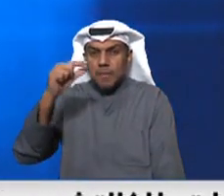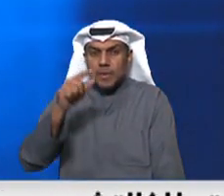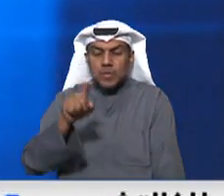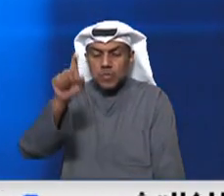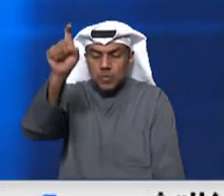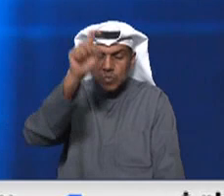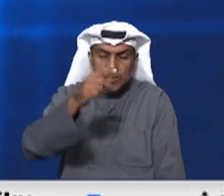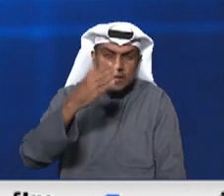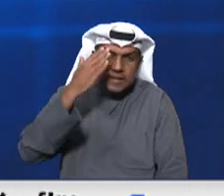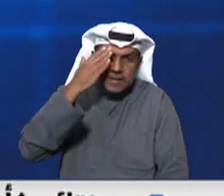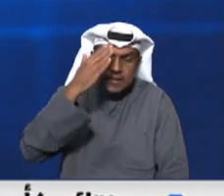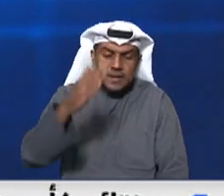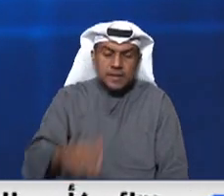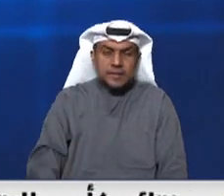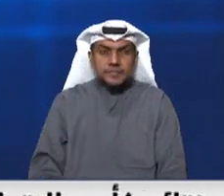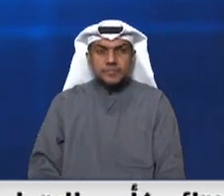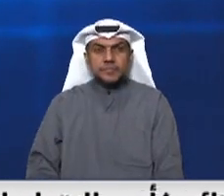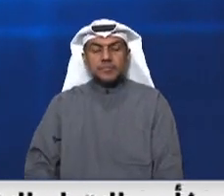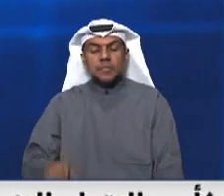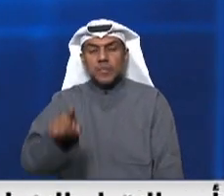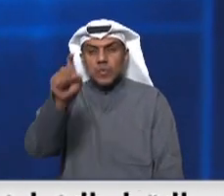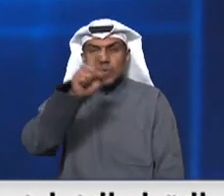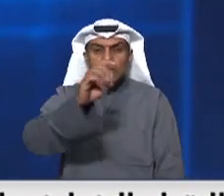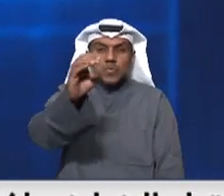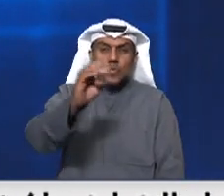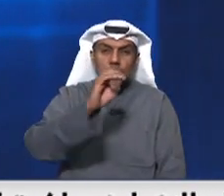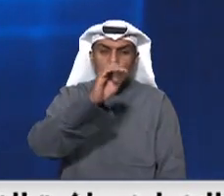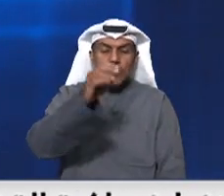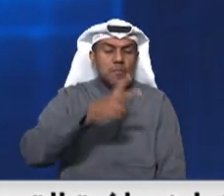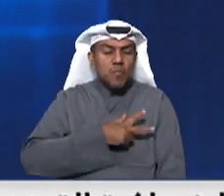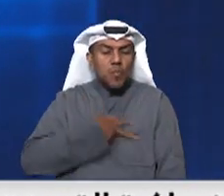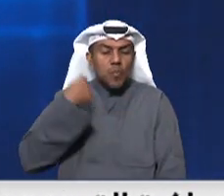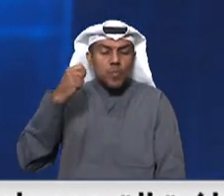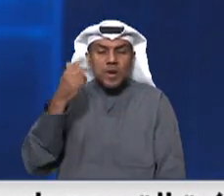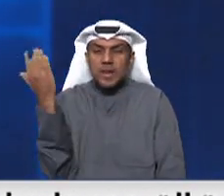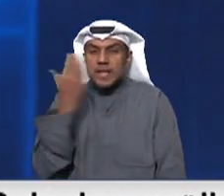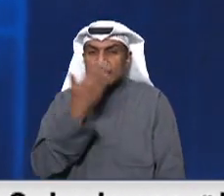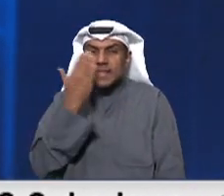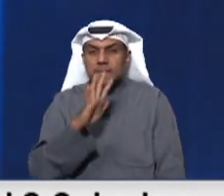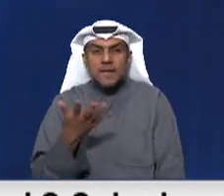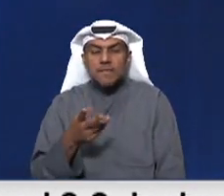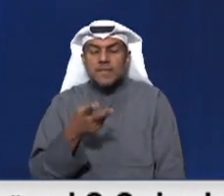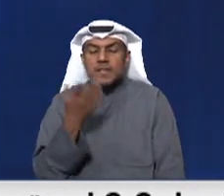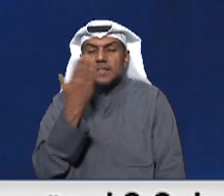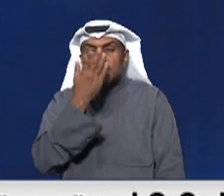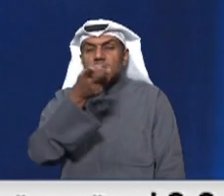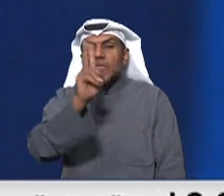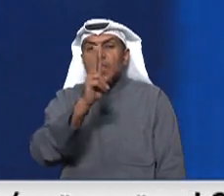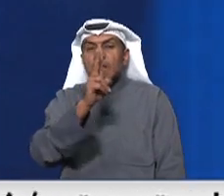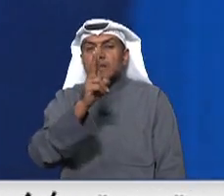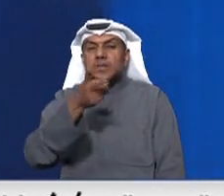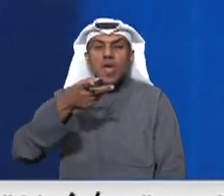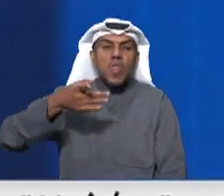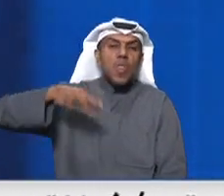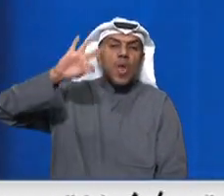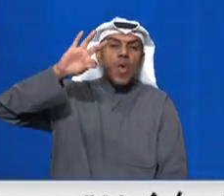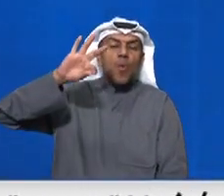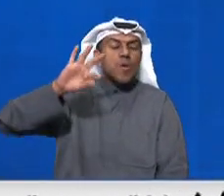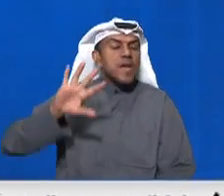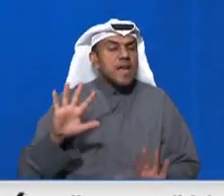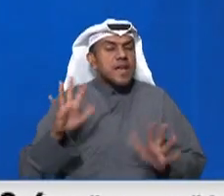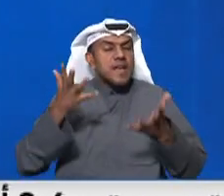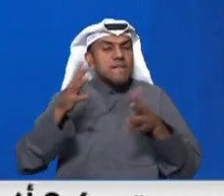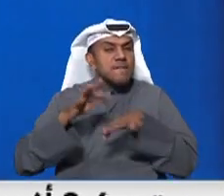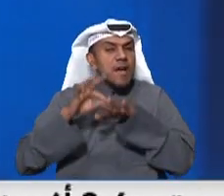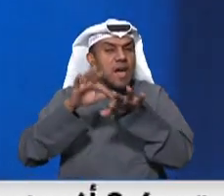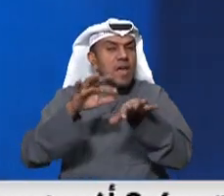بعد التحية، حدثنا أكثر عن استعدادات الوزارة خاصة للاختبارات الصف الثاني عشر وأعداد أيضا المتقدمين،